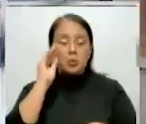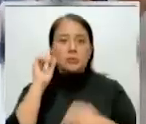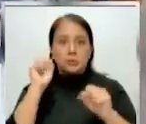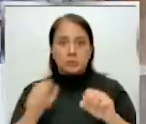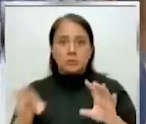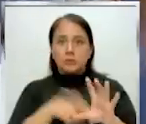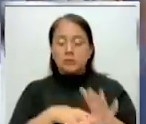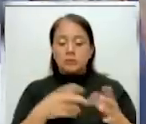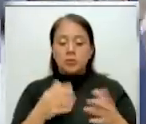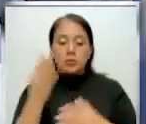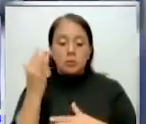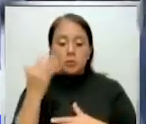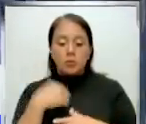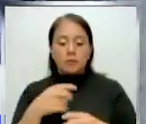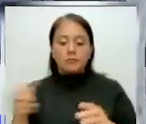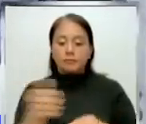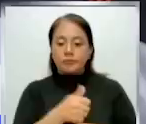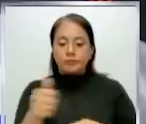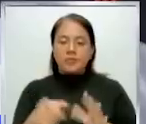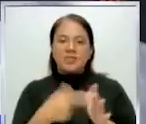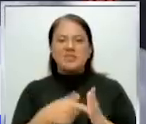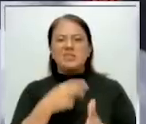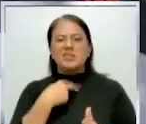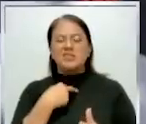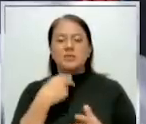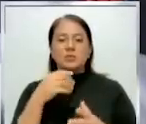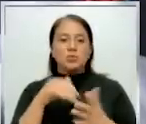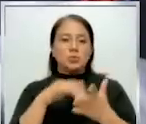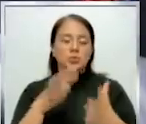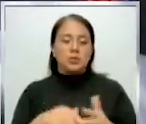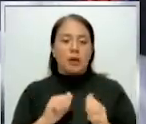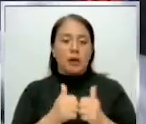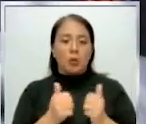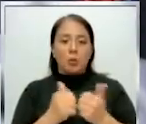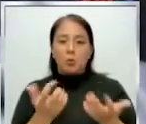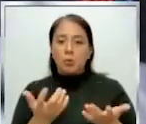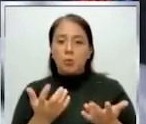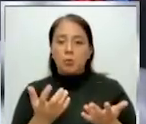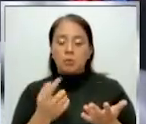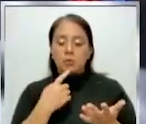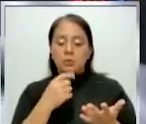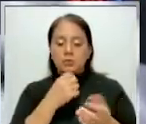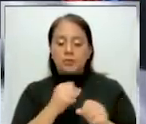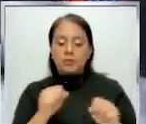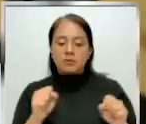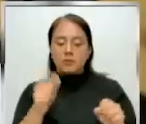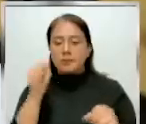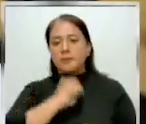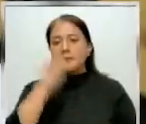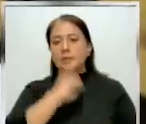kasi yung sa pamasahe din, minsan nalulugi kami estudyante. Paano pag next year hindi libre po? Wala, tiis. Gagastos